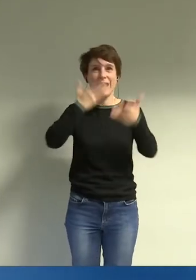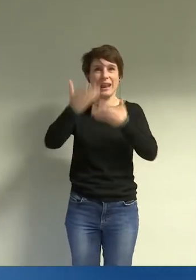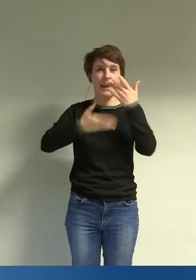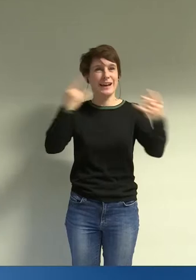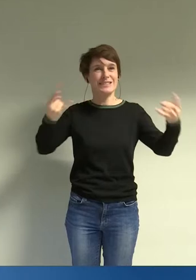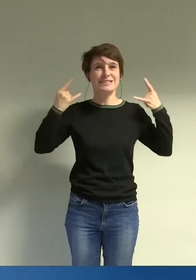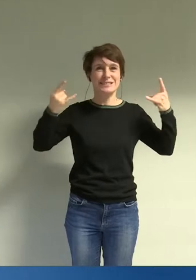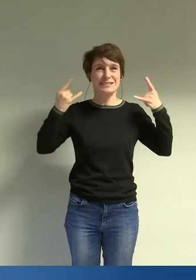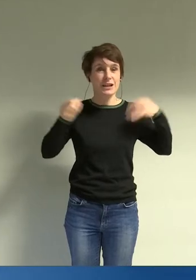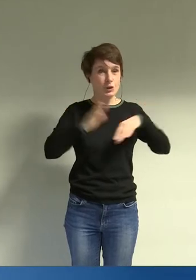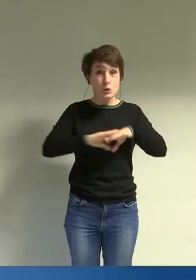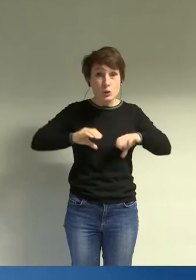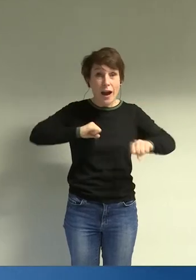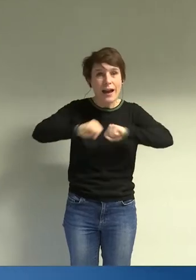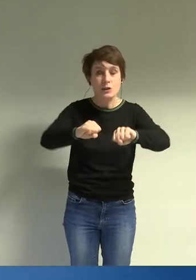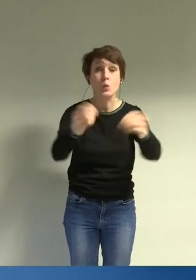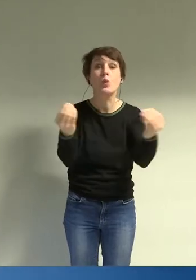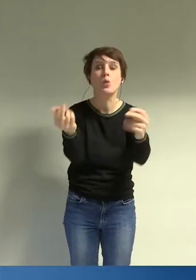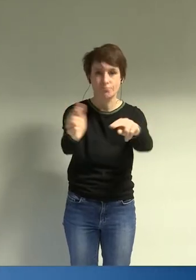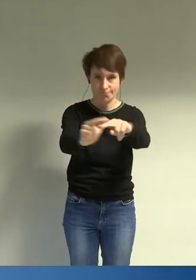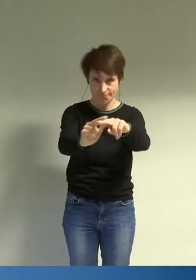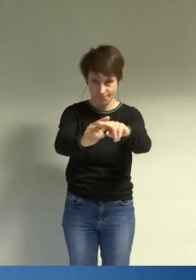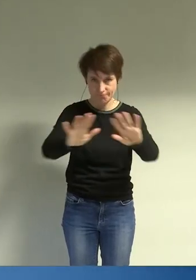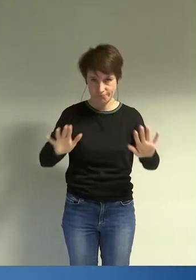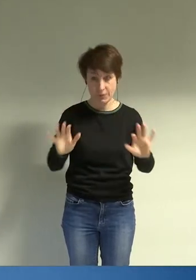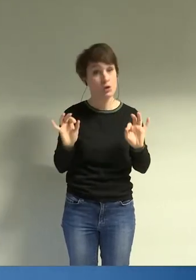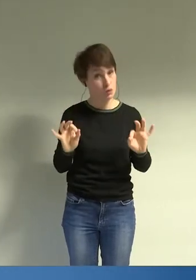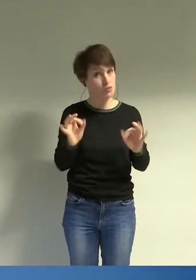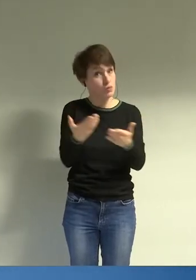celui du fer sur ce point nous sommes plutôt d'accord avec os est clos et le bret